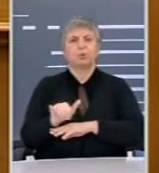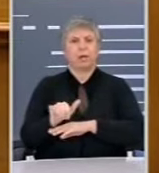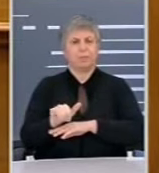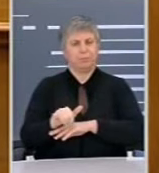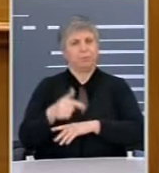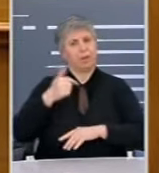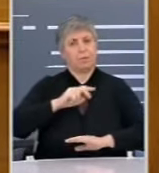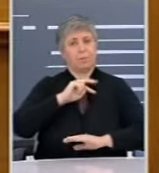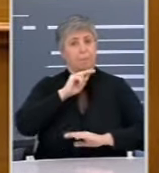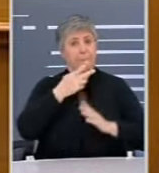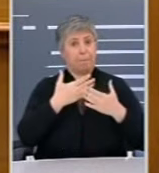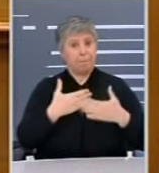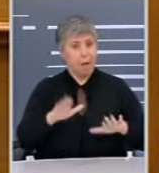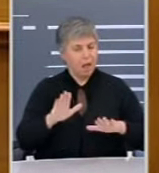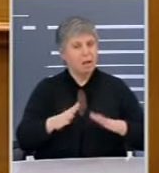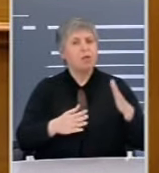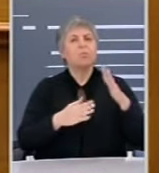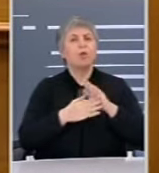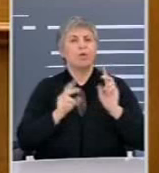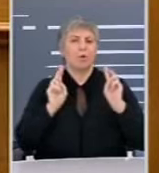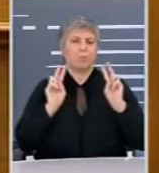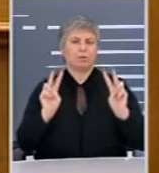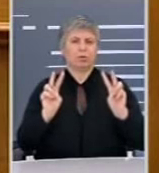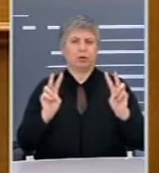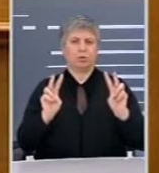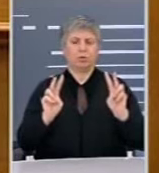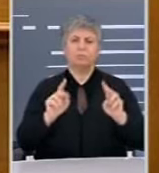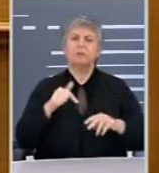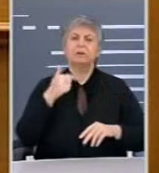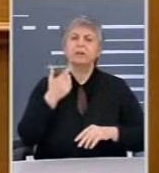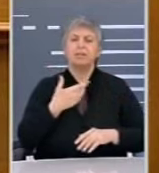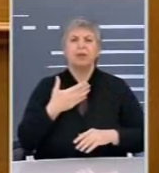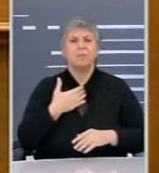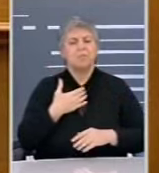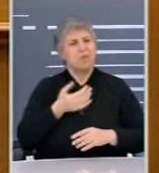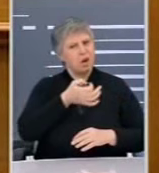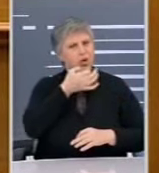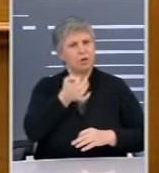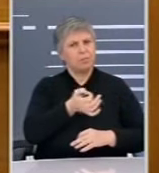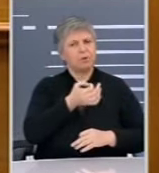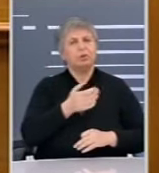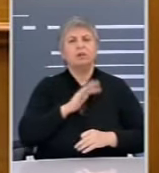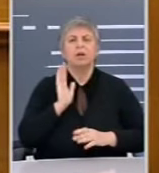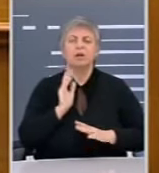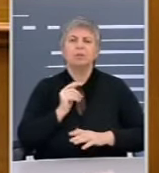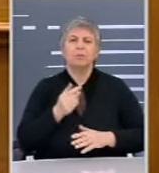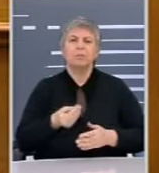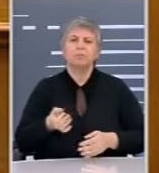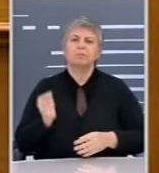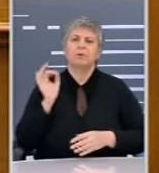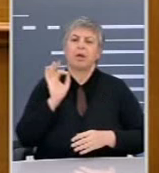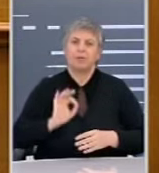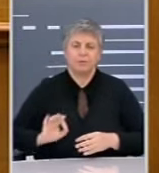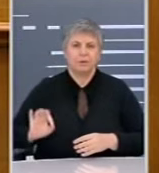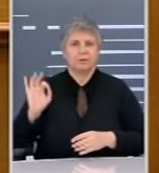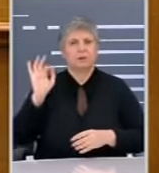γεννηματά η οποία πρέπει να παρατηρήσω ότι κάθε φορά στην ομιλία της αναφέρεται